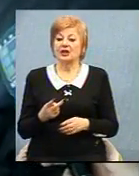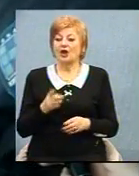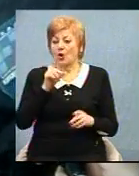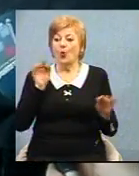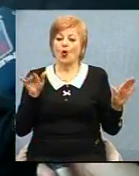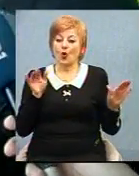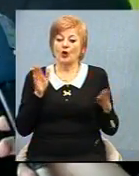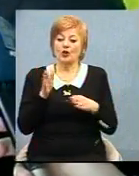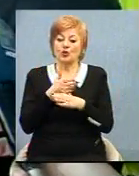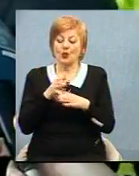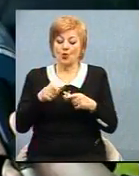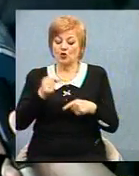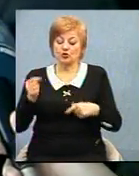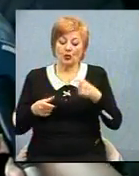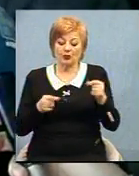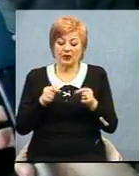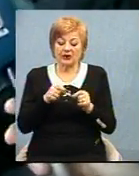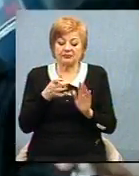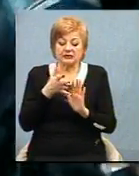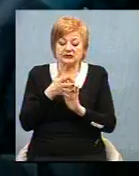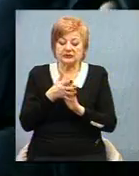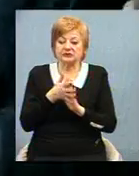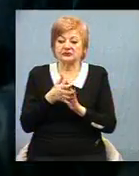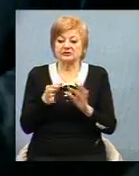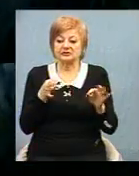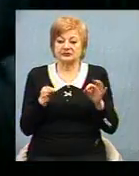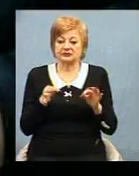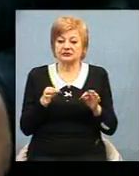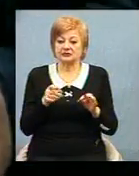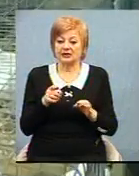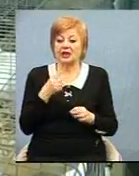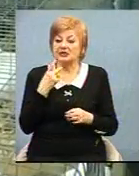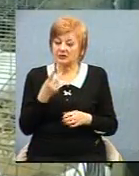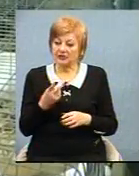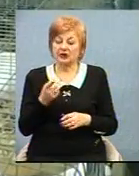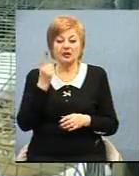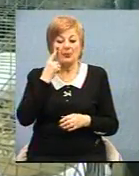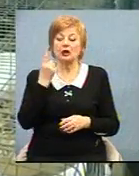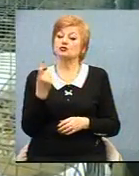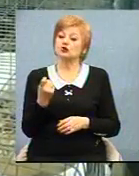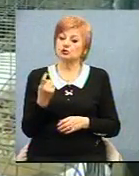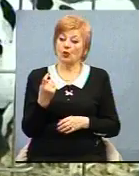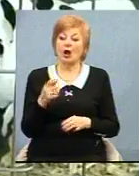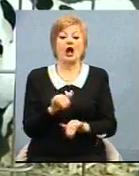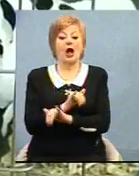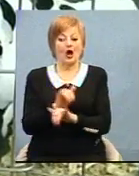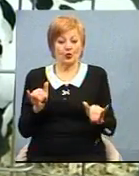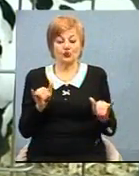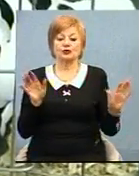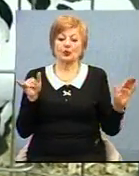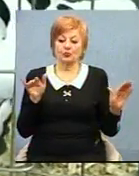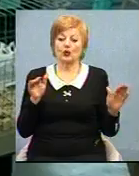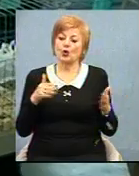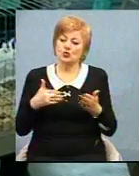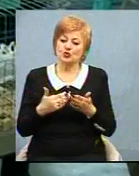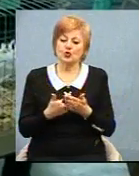між пер'ями просвіти. Рідкохвостець називається. Максимальна кількість балів – 100. Головне у розведенні голубів – вивести породу